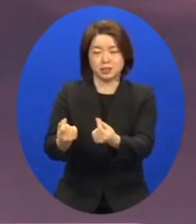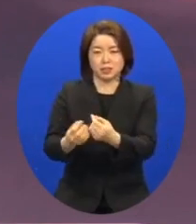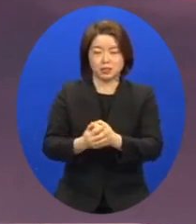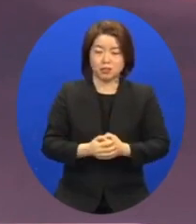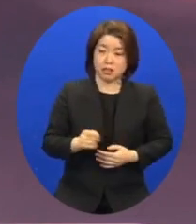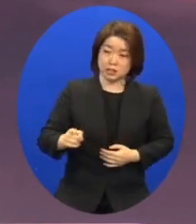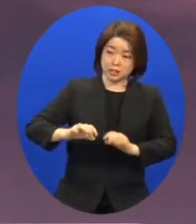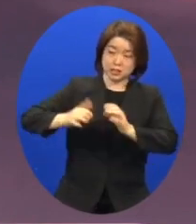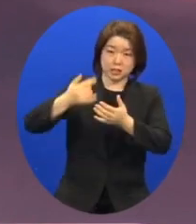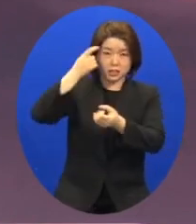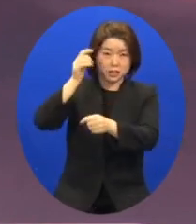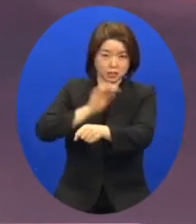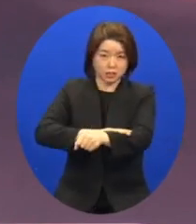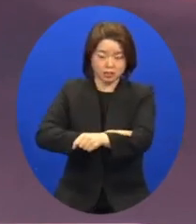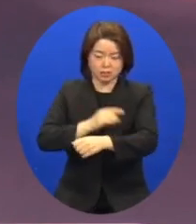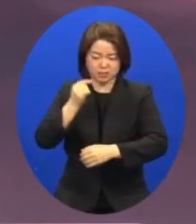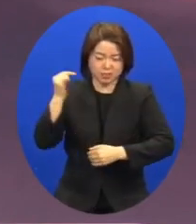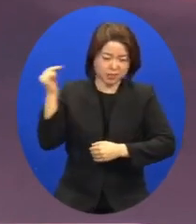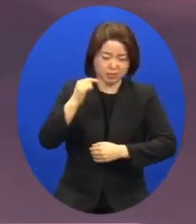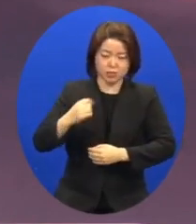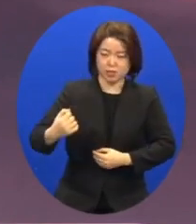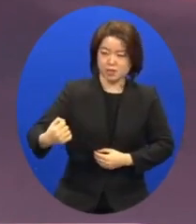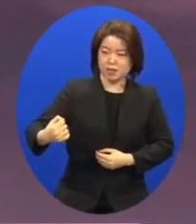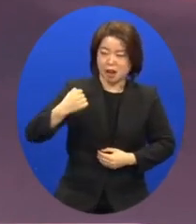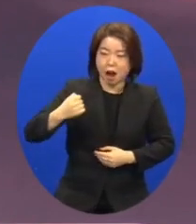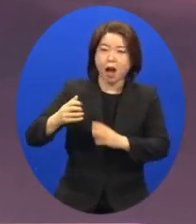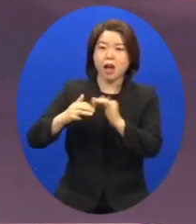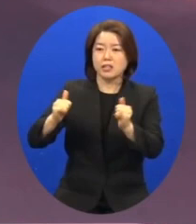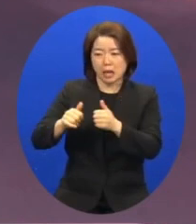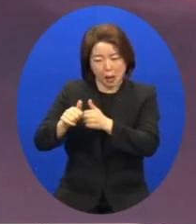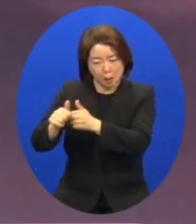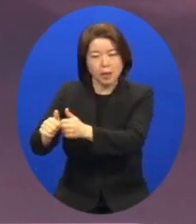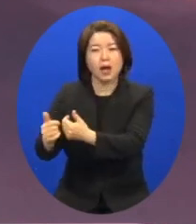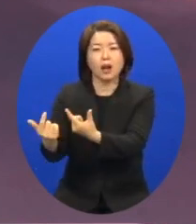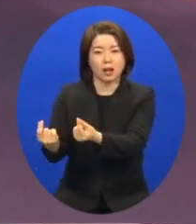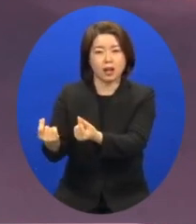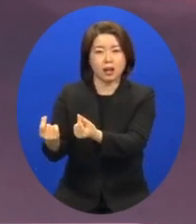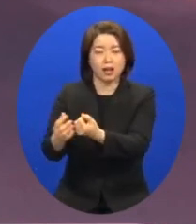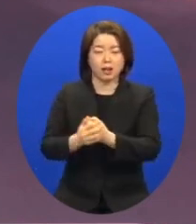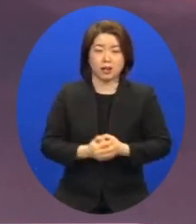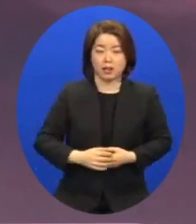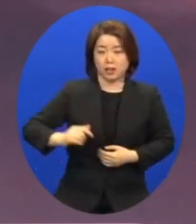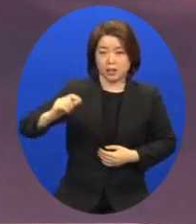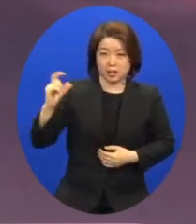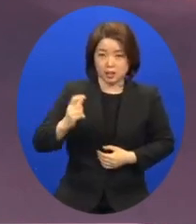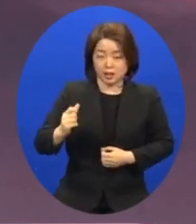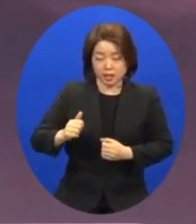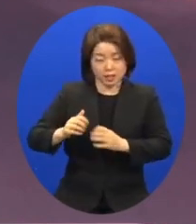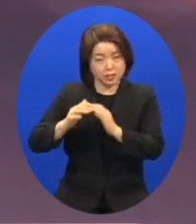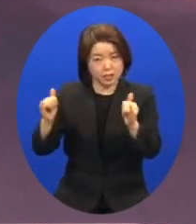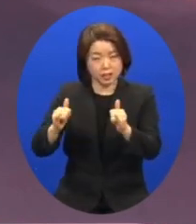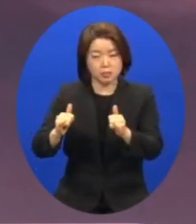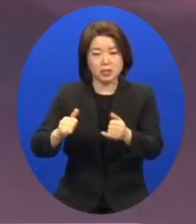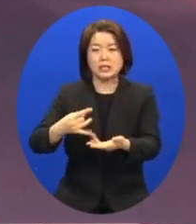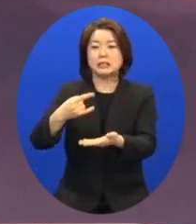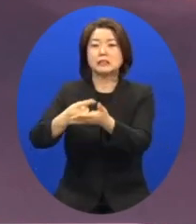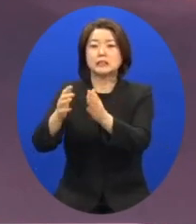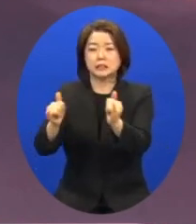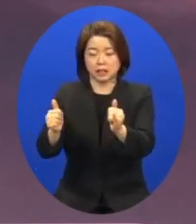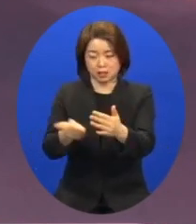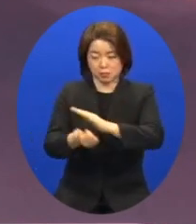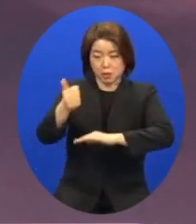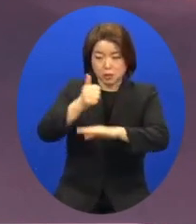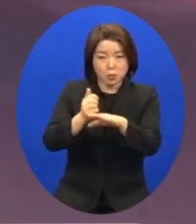지혜는 철저히 강좌에 놀립니다 강한 사람이 의미입니다 성공한